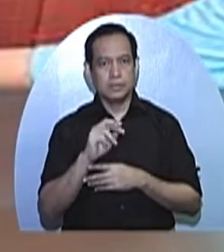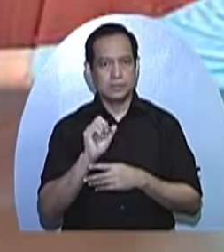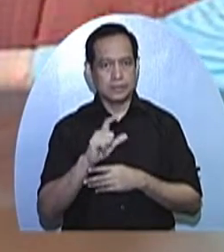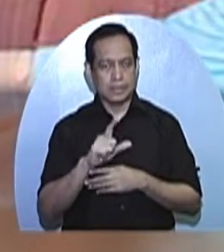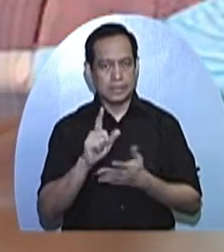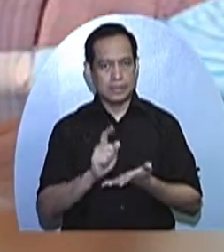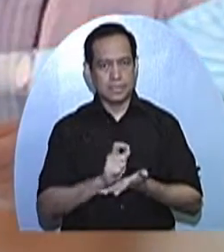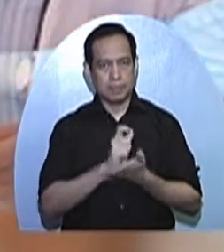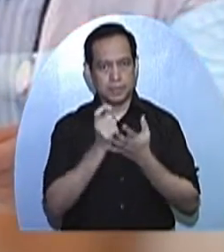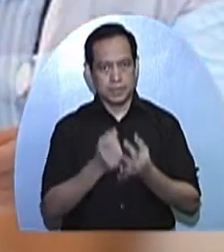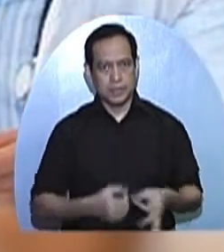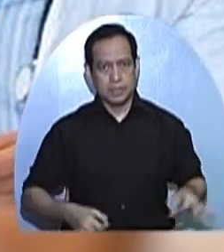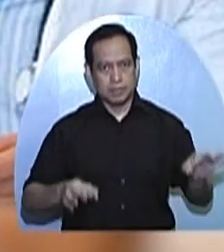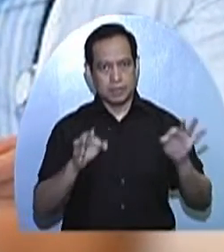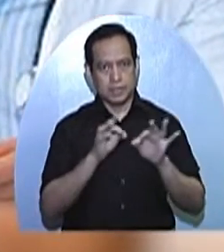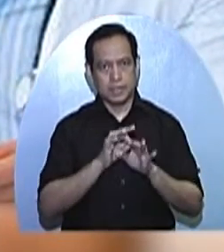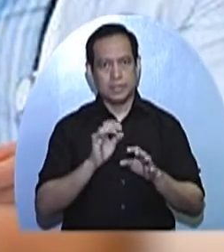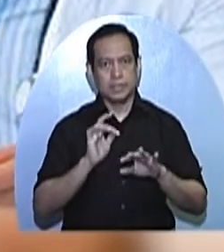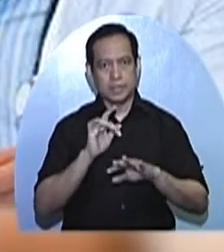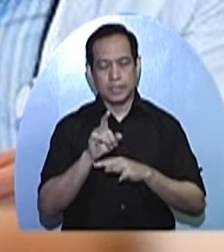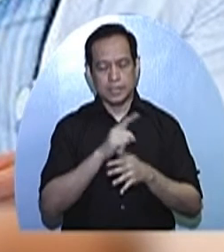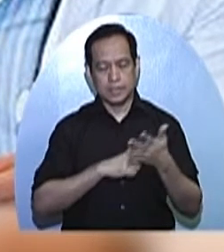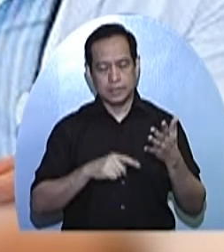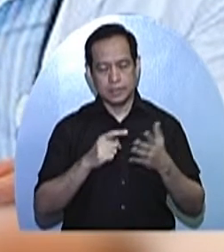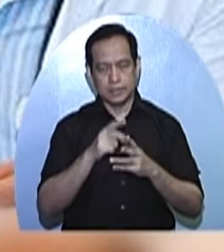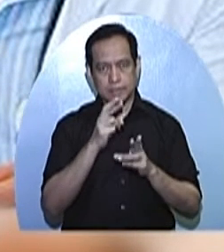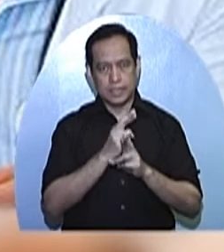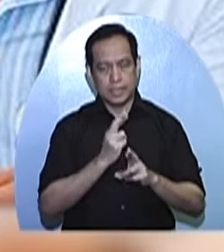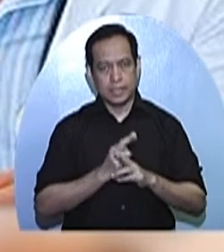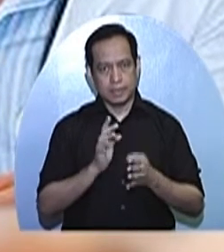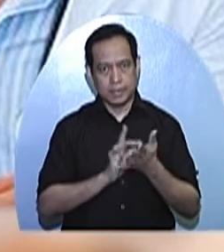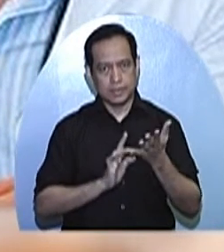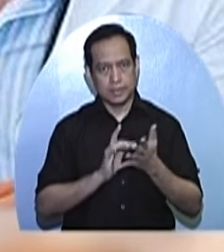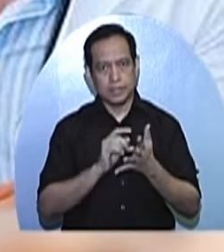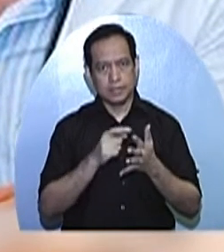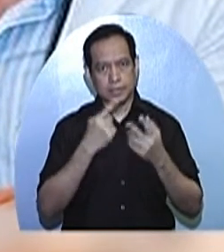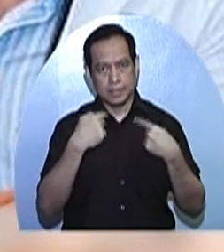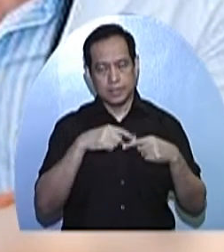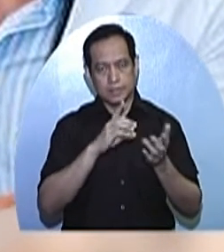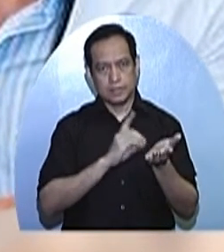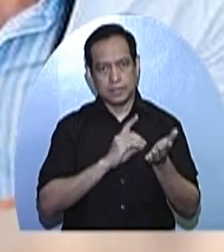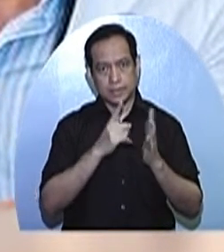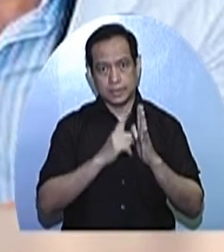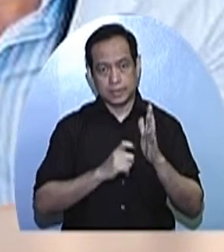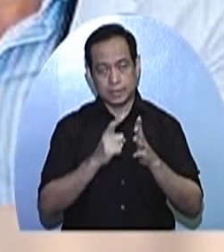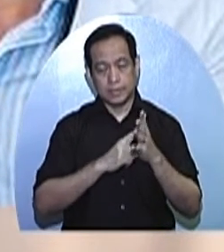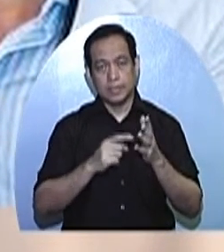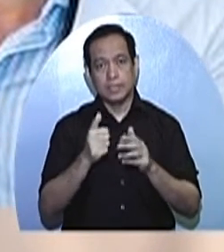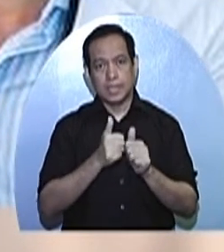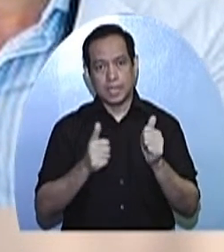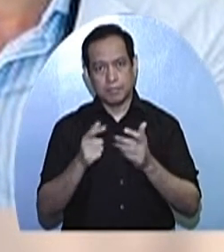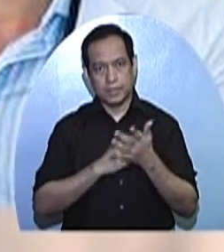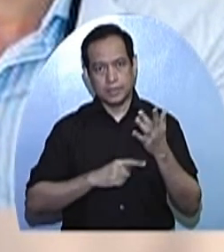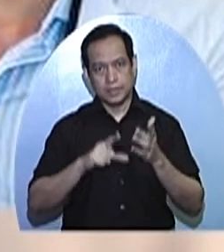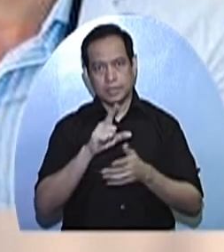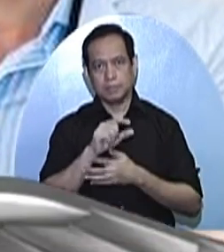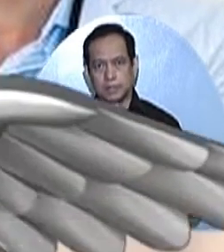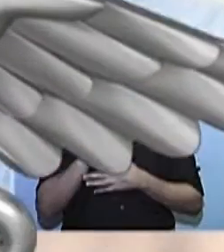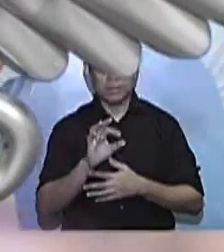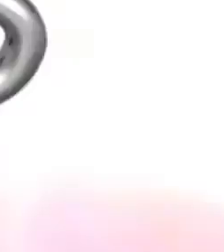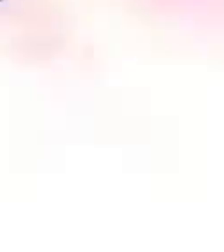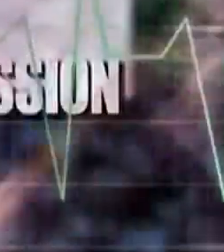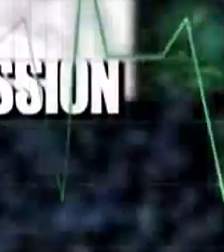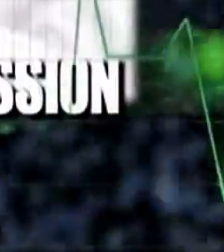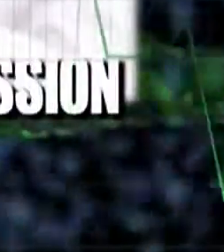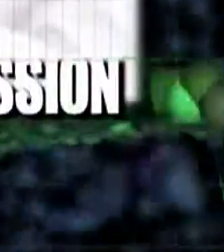therapy. Importante ang maagap at regular na pagpapatingin sa doktor upang kaagad na maagapan ang lumbar compression